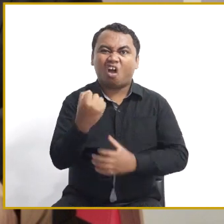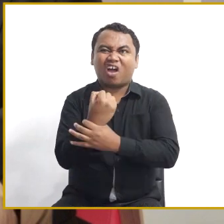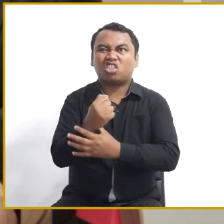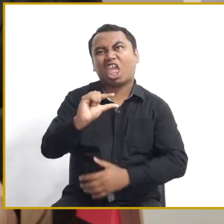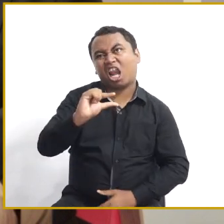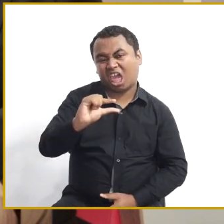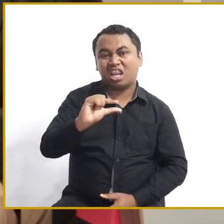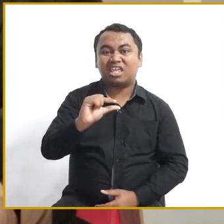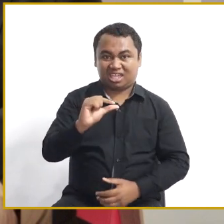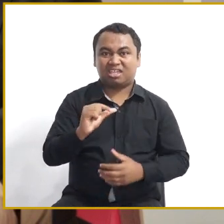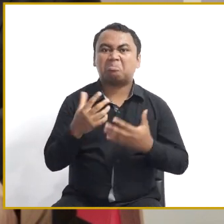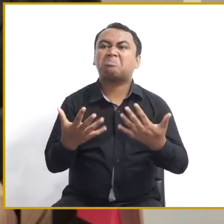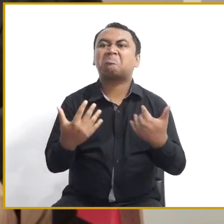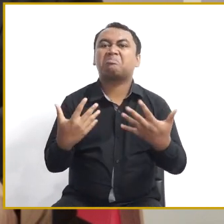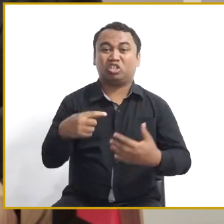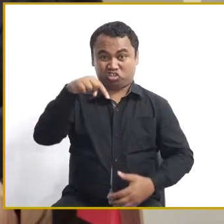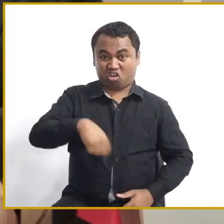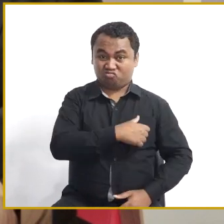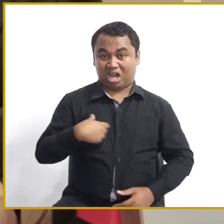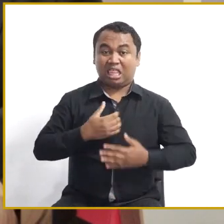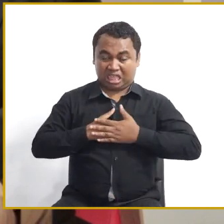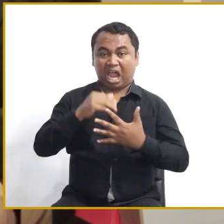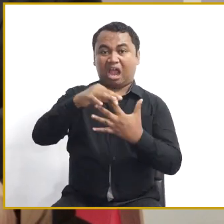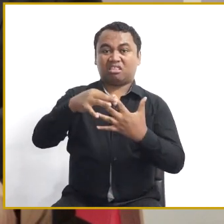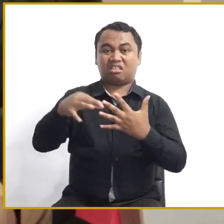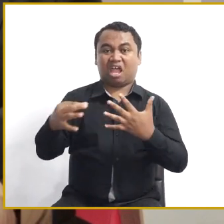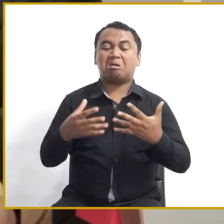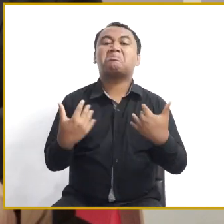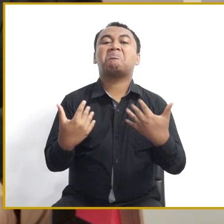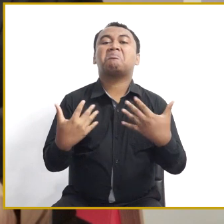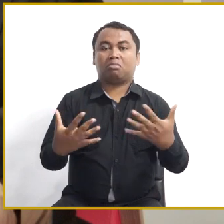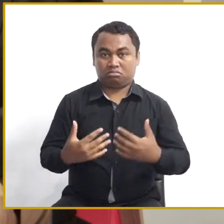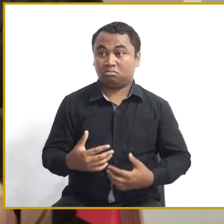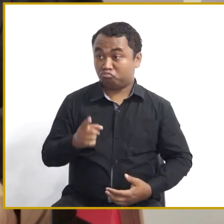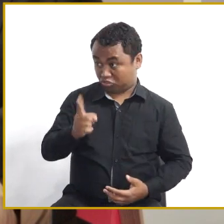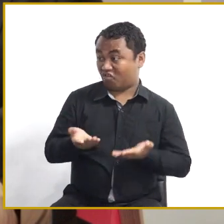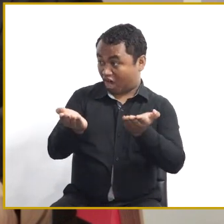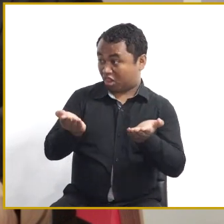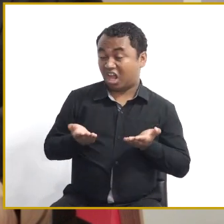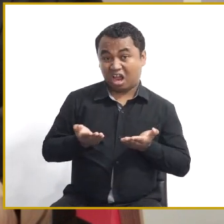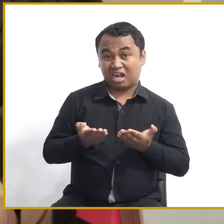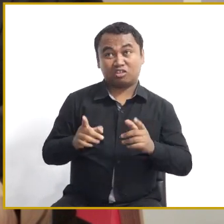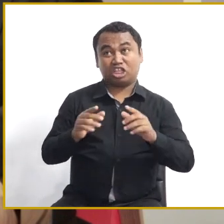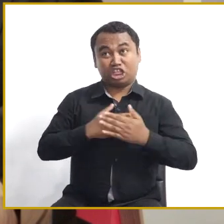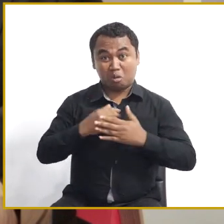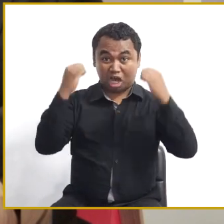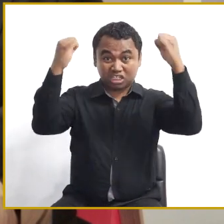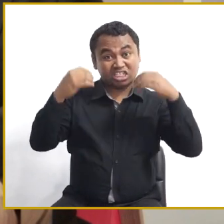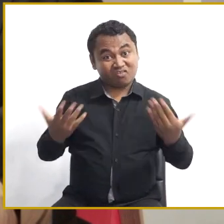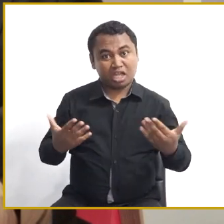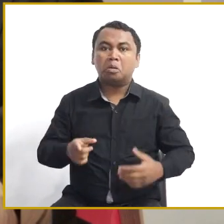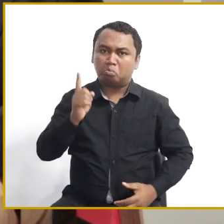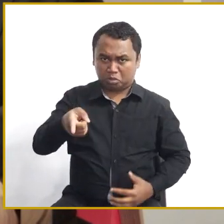taona 2020 sy 2020, mbola miverina milatsaka indray anao amin'ity taona ity, manana fanantenana andresy ve manoloana an'ireo ataontsika hoe